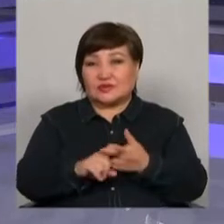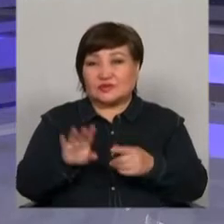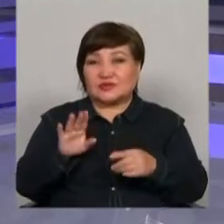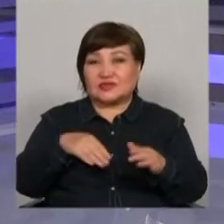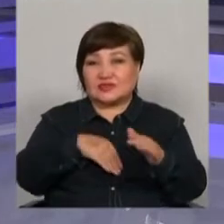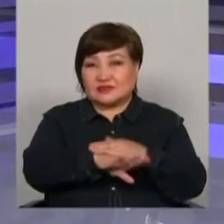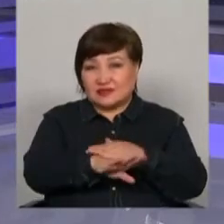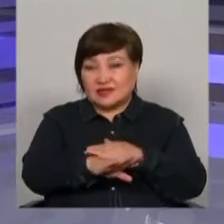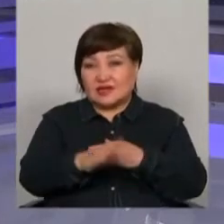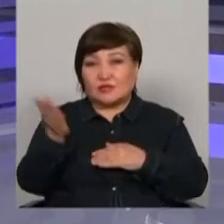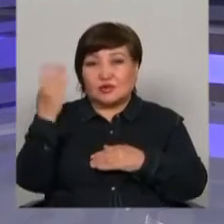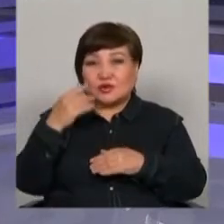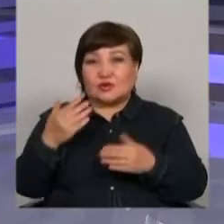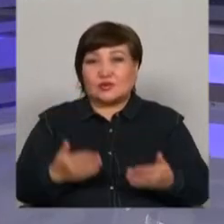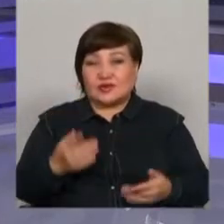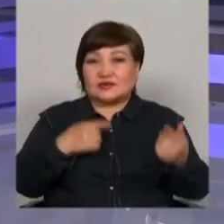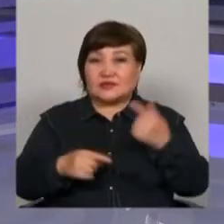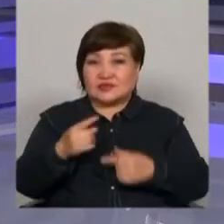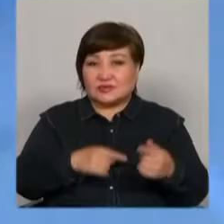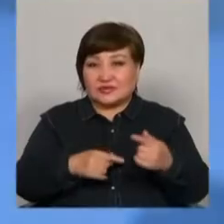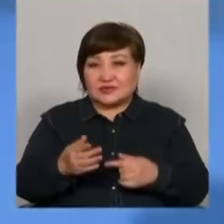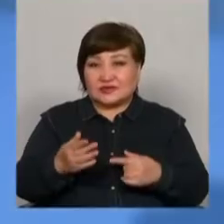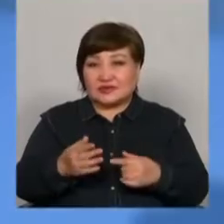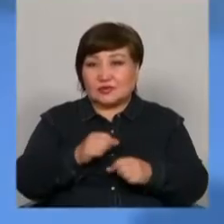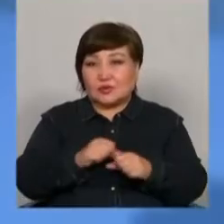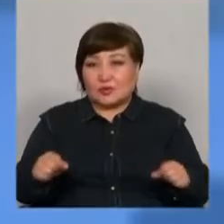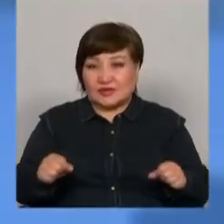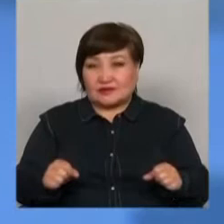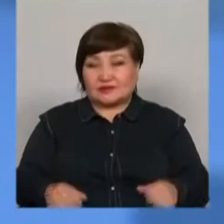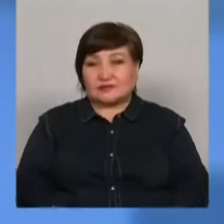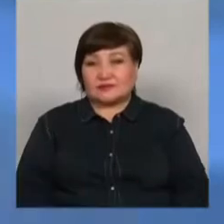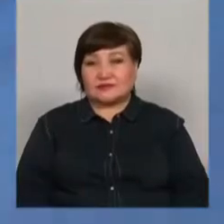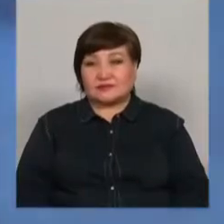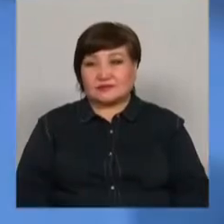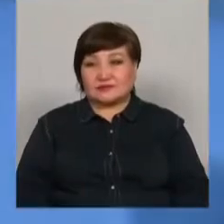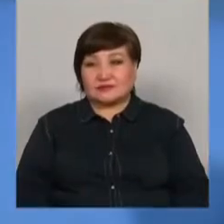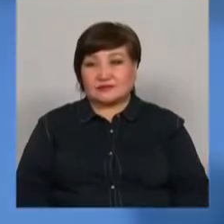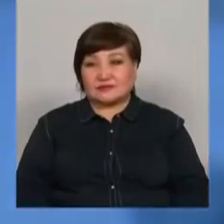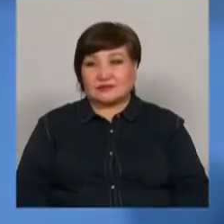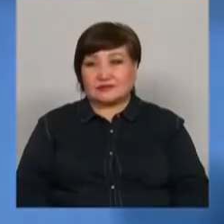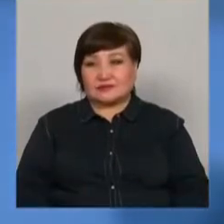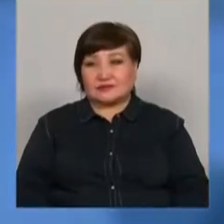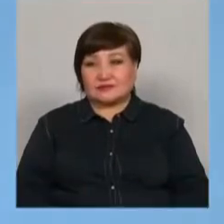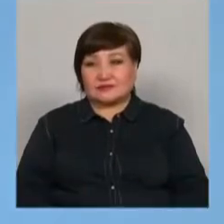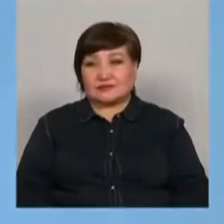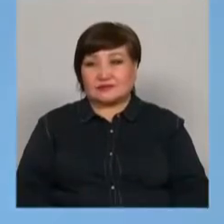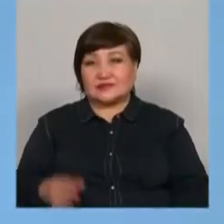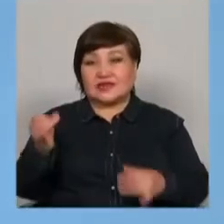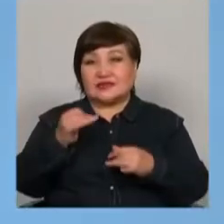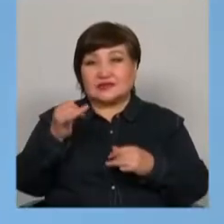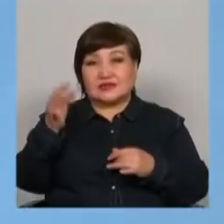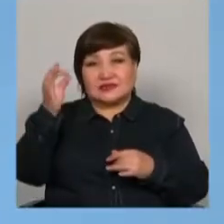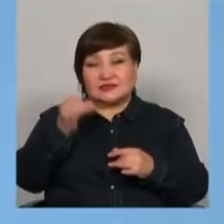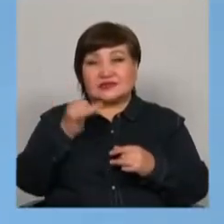кетті, бұрынғы өмірге қайтып келдік, қайтадан жүре берсек деген болмайды. Босасуға болмайды. Иә, Tarihtan sabah alımız gerek. Sol tarihtan sabah alıp, kazır